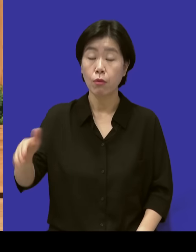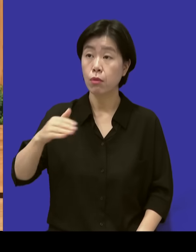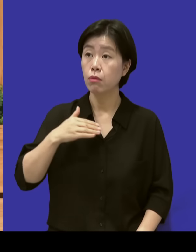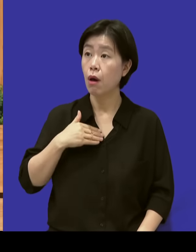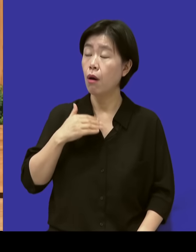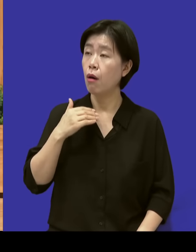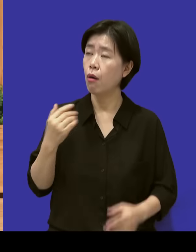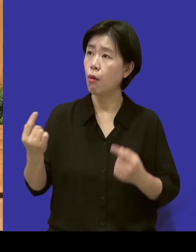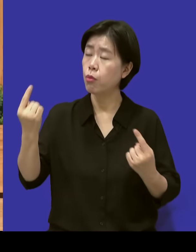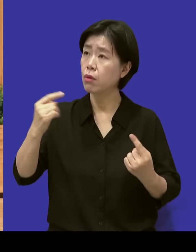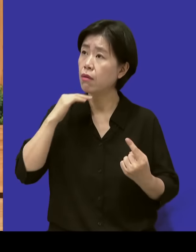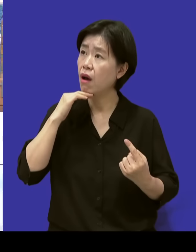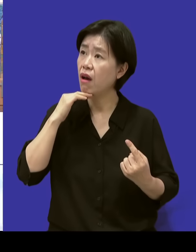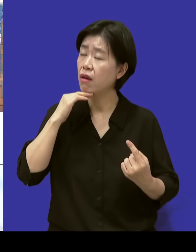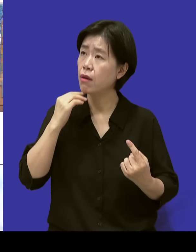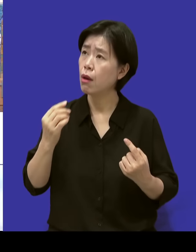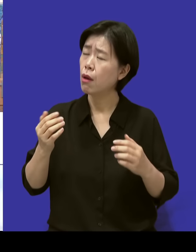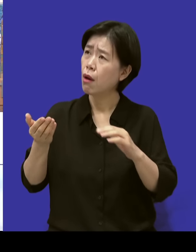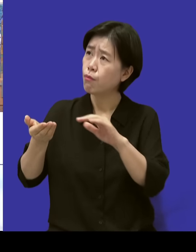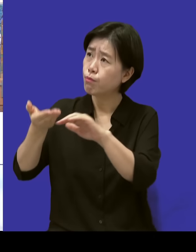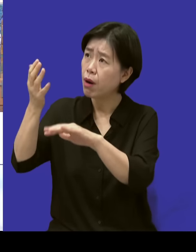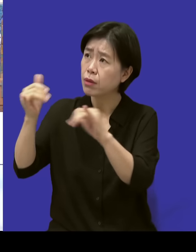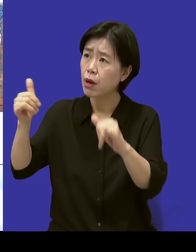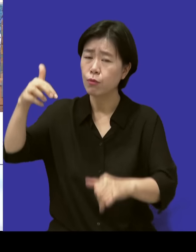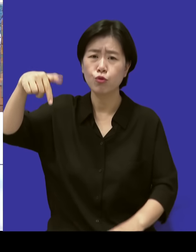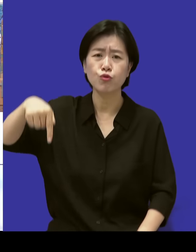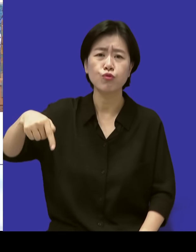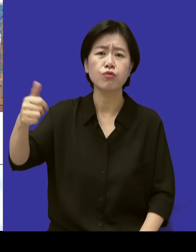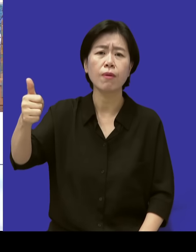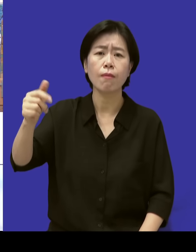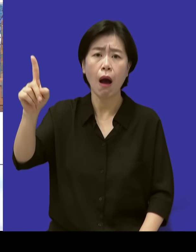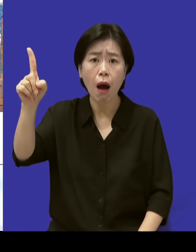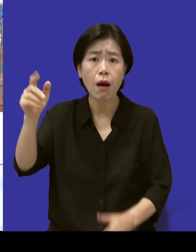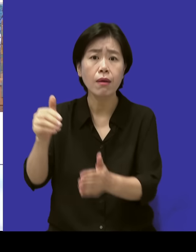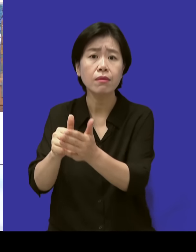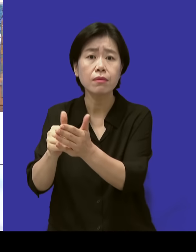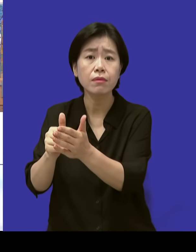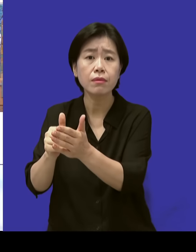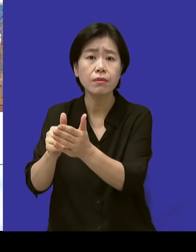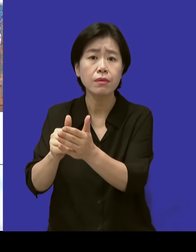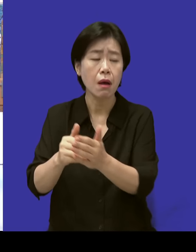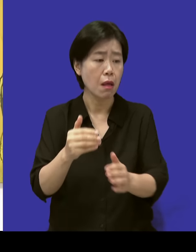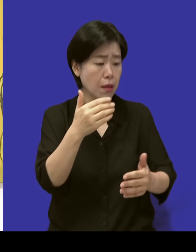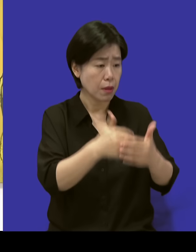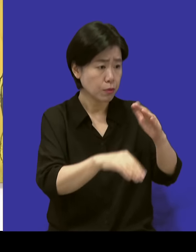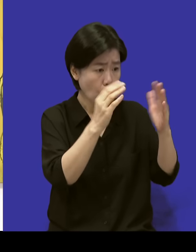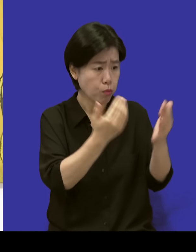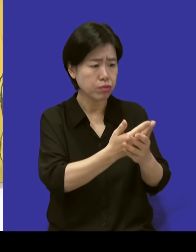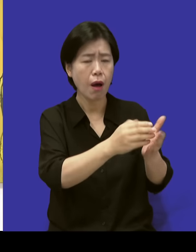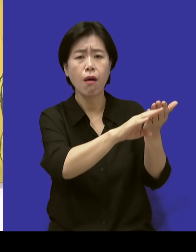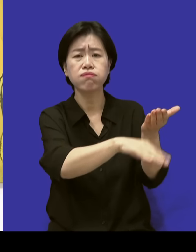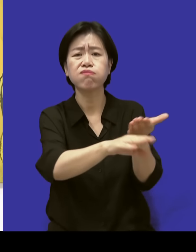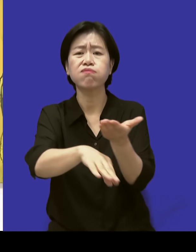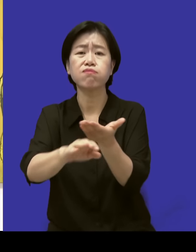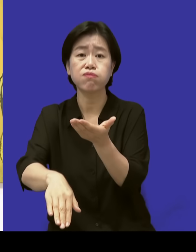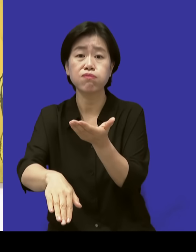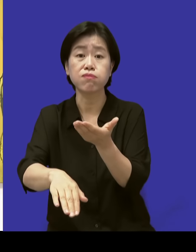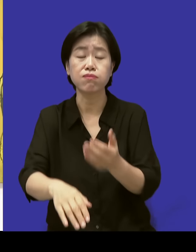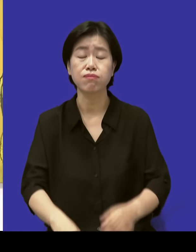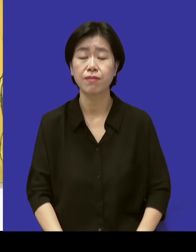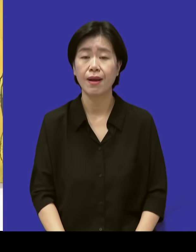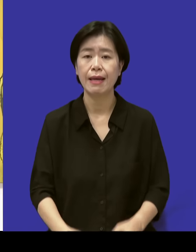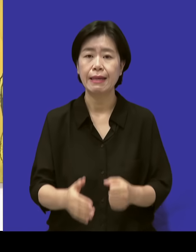없었어요. 저보다 나이 많아요. 네. 근데 나이 많지만 다 형형 그리고 이렇게 잘 따라주더라고요. 그래가지고 예. 제가 선수 이제 막 도시락